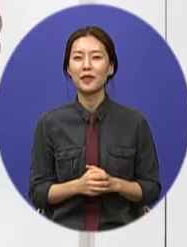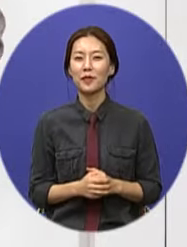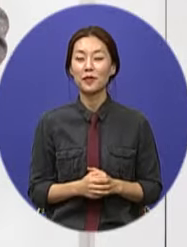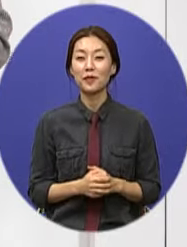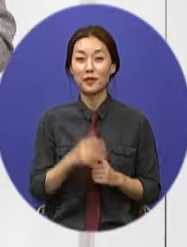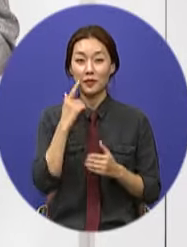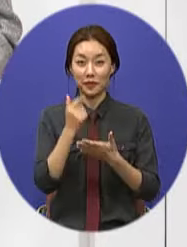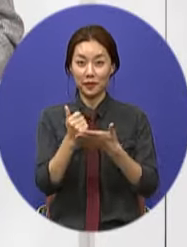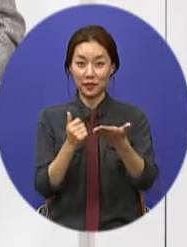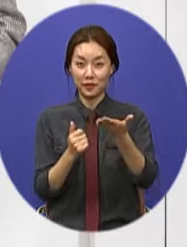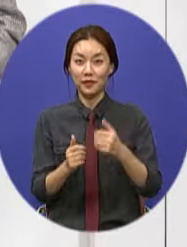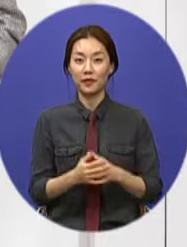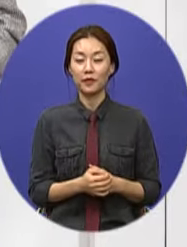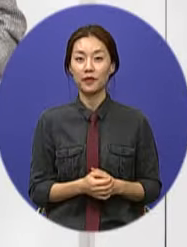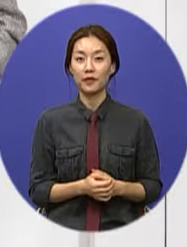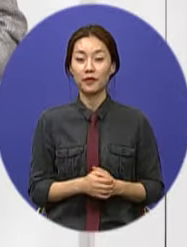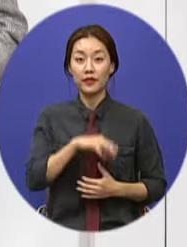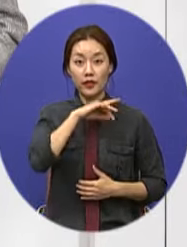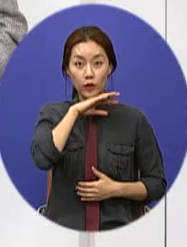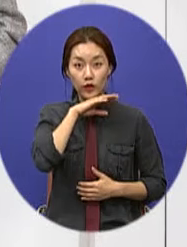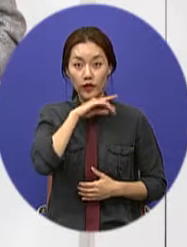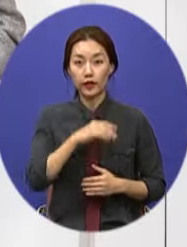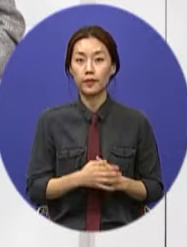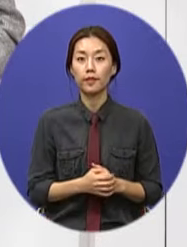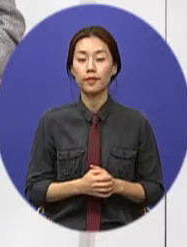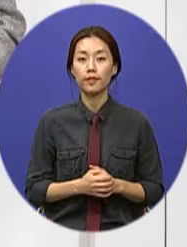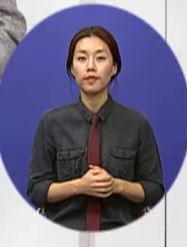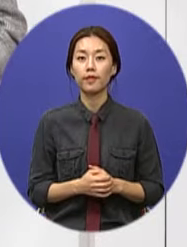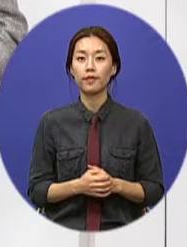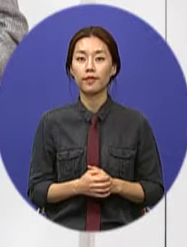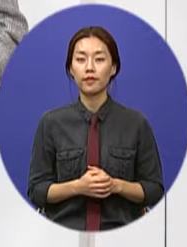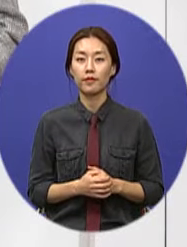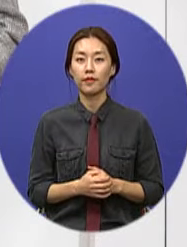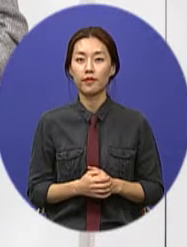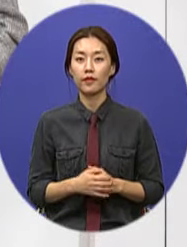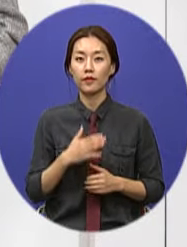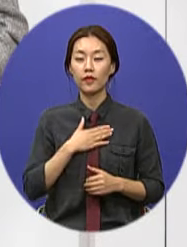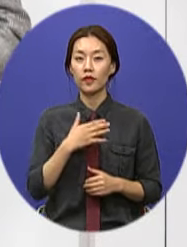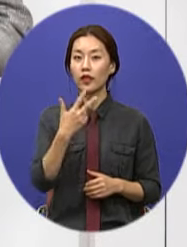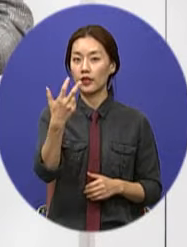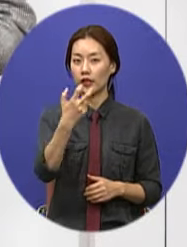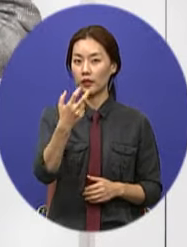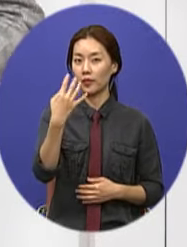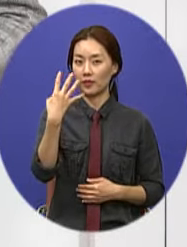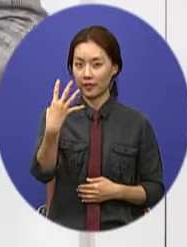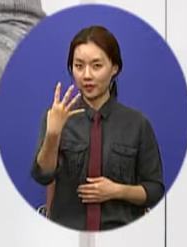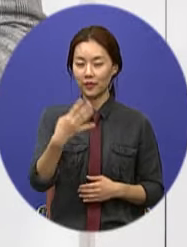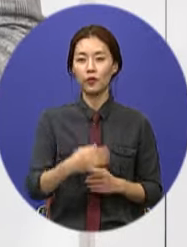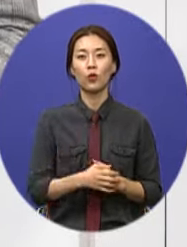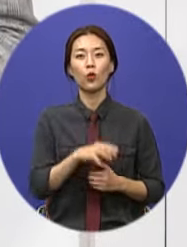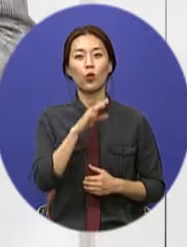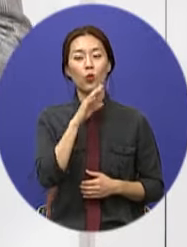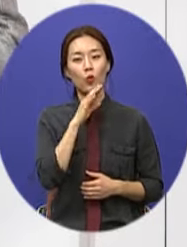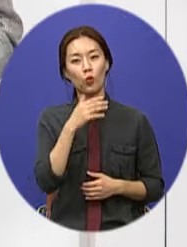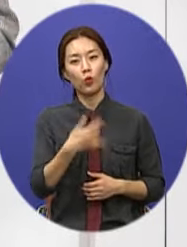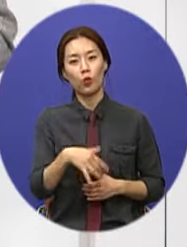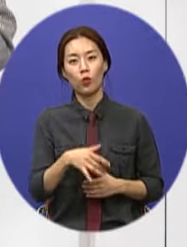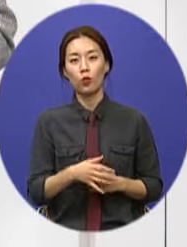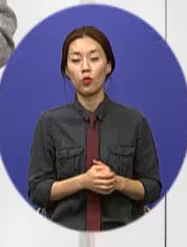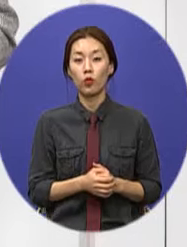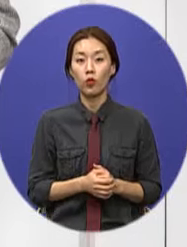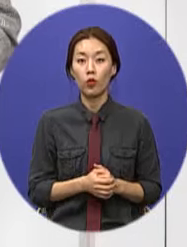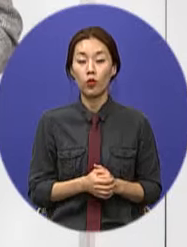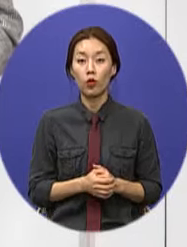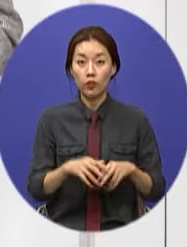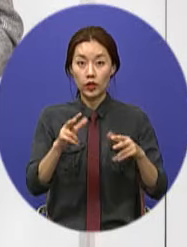그만하세요. 아버님. 예. 연세가 어떻게 되십니까? 7학년 4반. 지랑에서 사반이시고 예, 예.